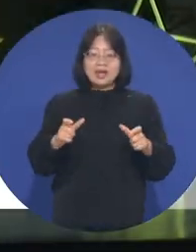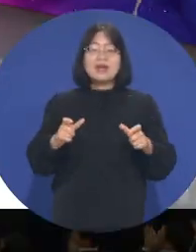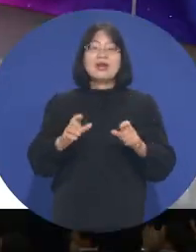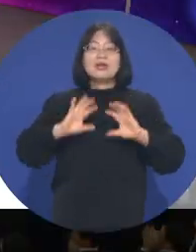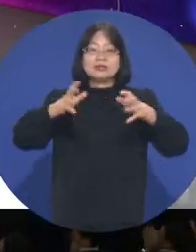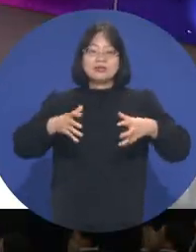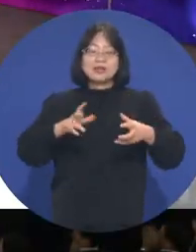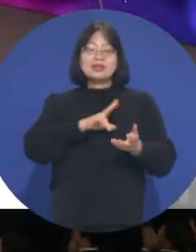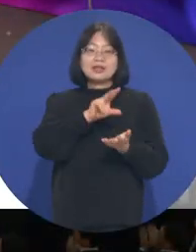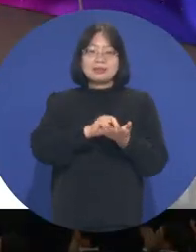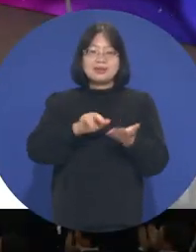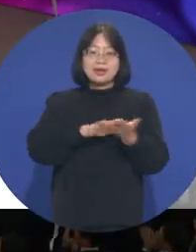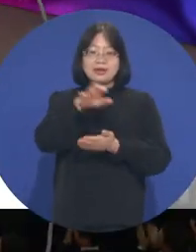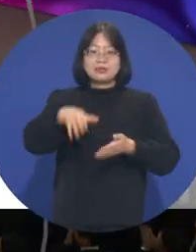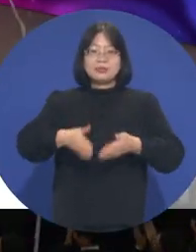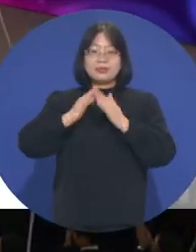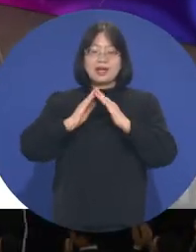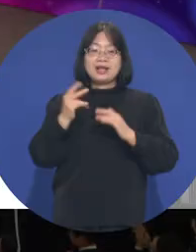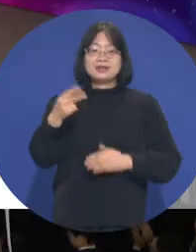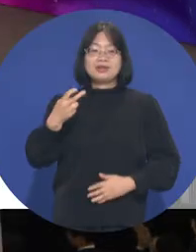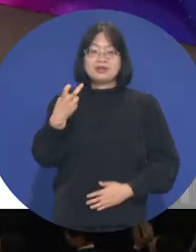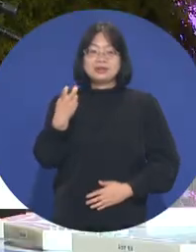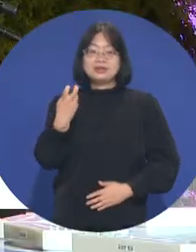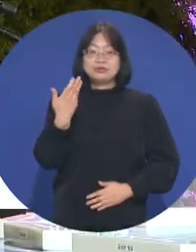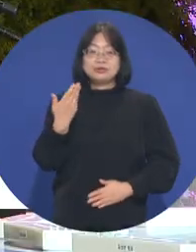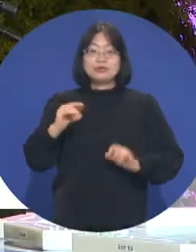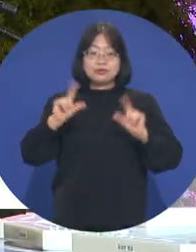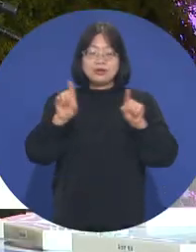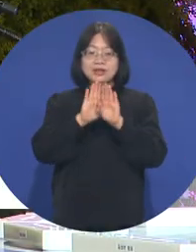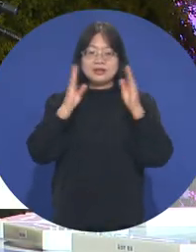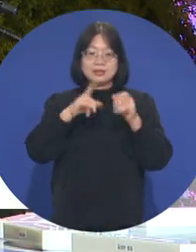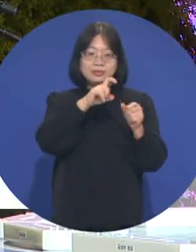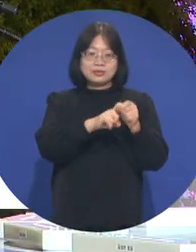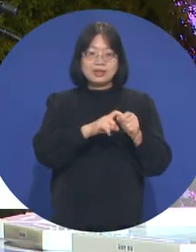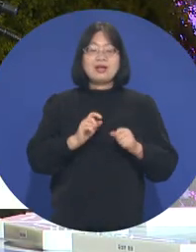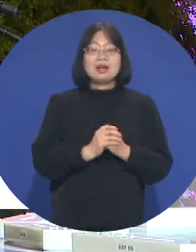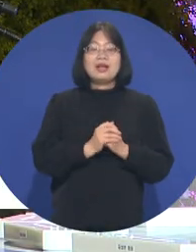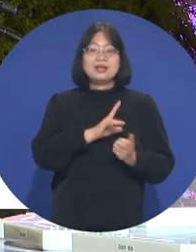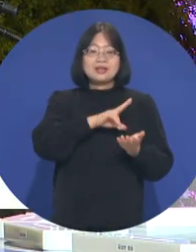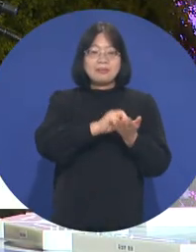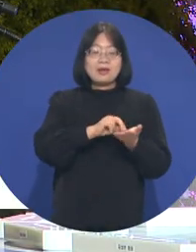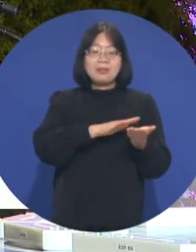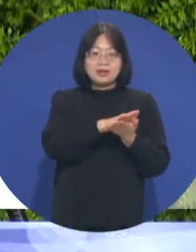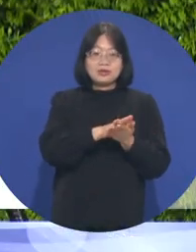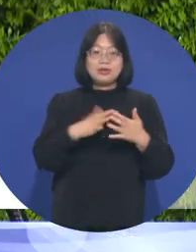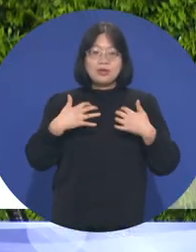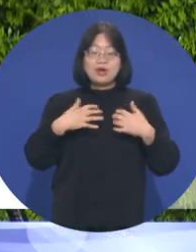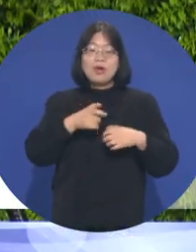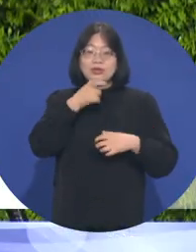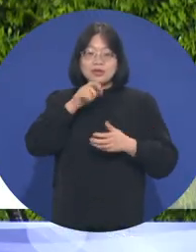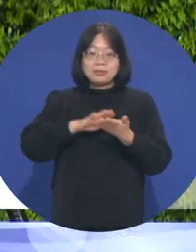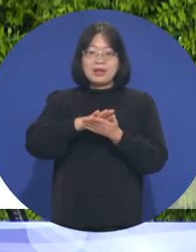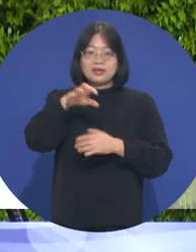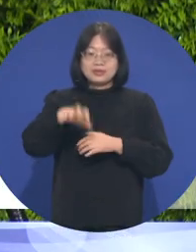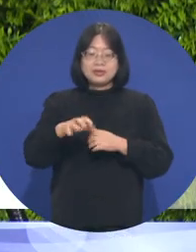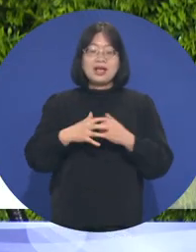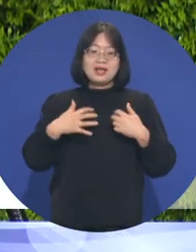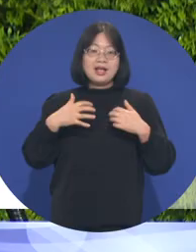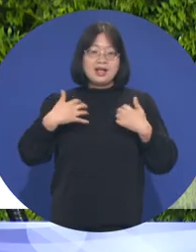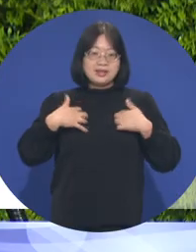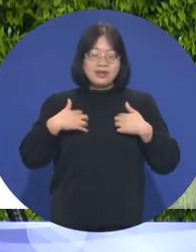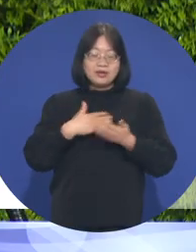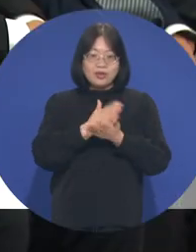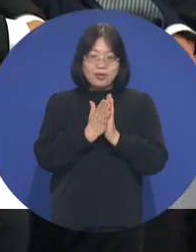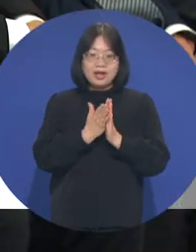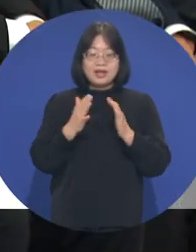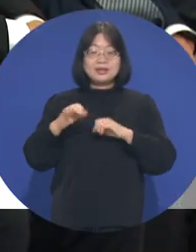나섭니다. 신세계는 2029년 개장을 목표로 테마파크, 워터파크 등 엔터테인먼트 시설과 스타필드,